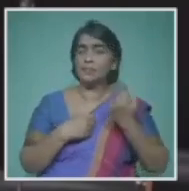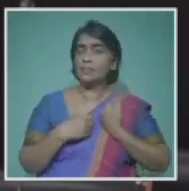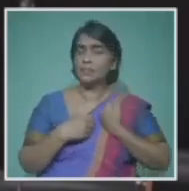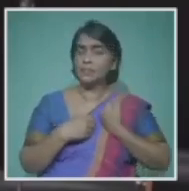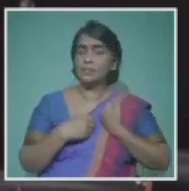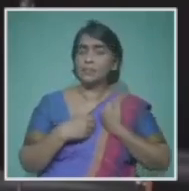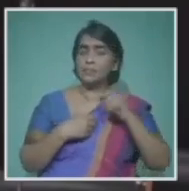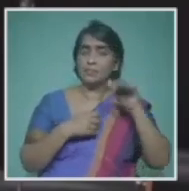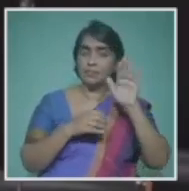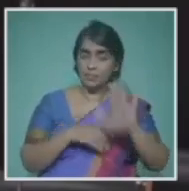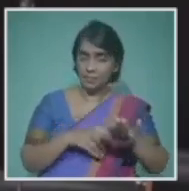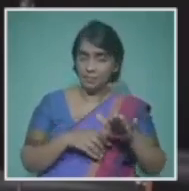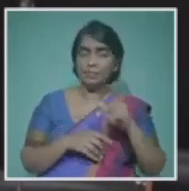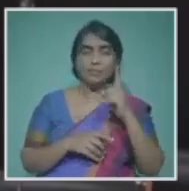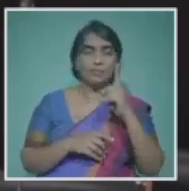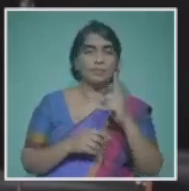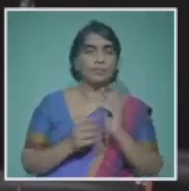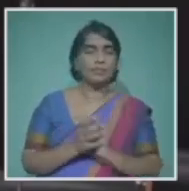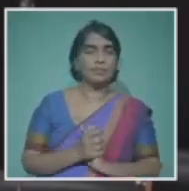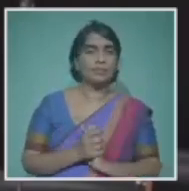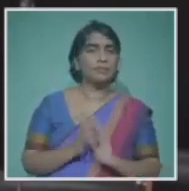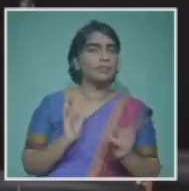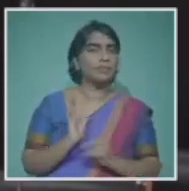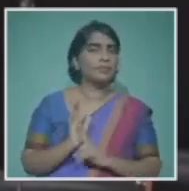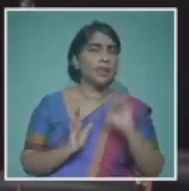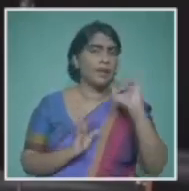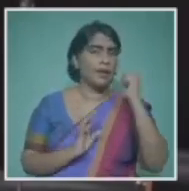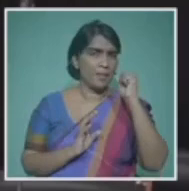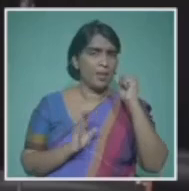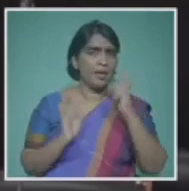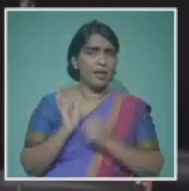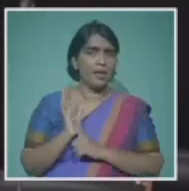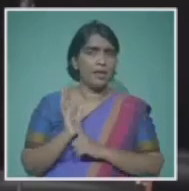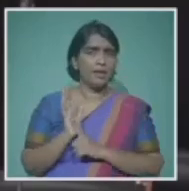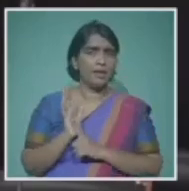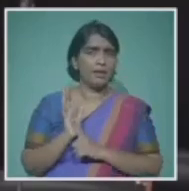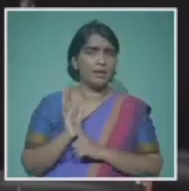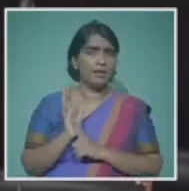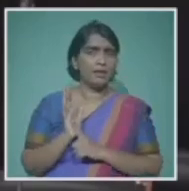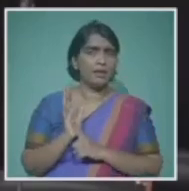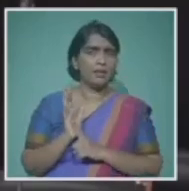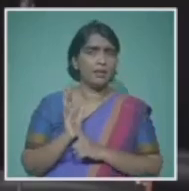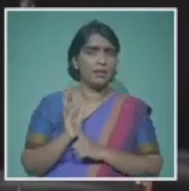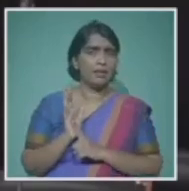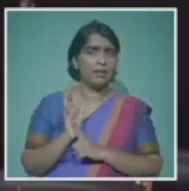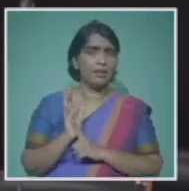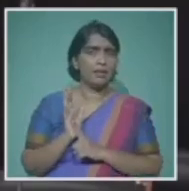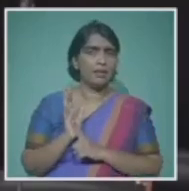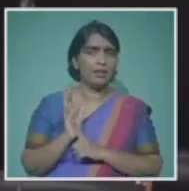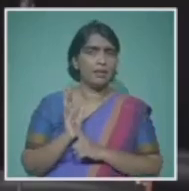පීඨයේ ශිෂ්‍යෙක් වෙනුවෙන් මං හිතන්නේ ලක්ෂ 50ක් 60ක්. හා කීයද?